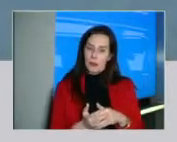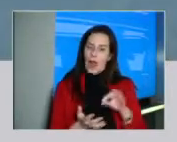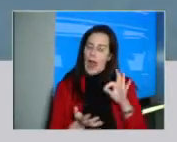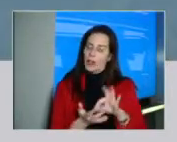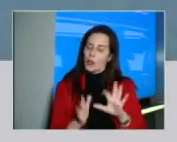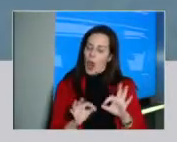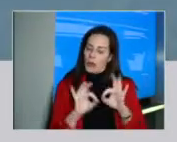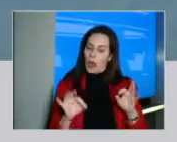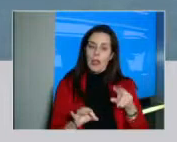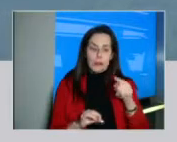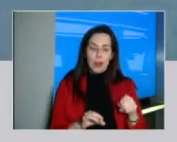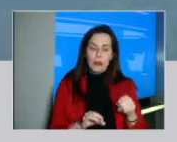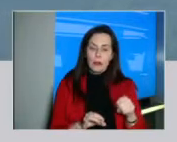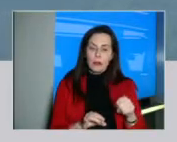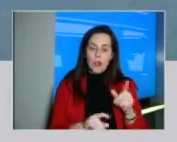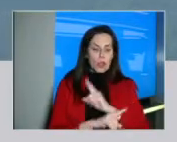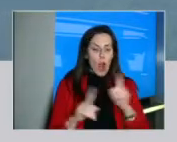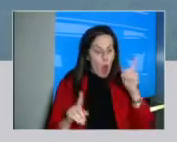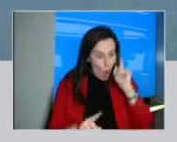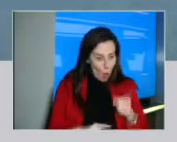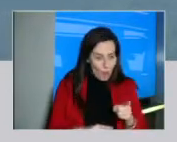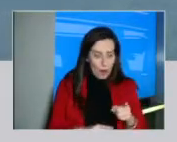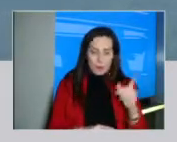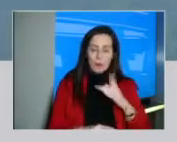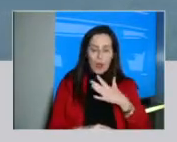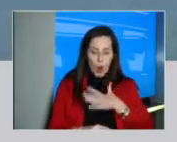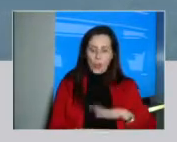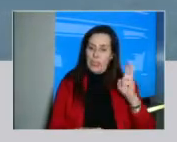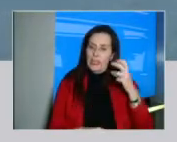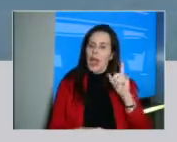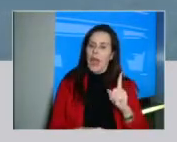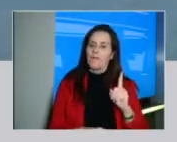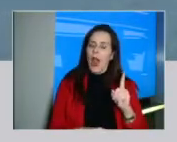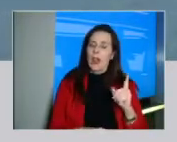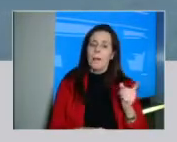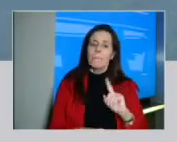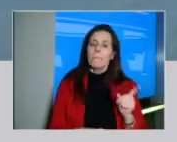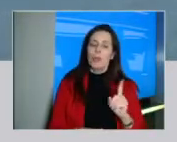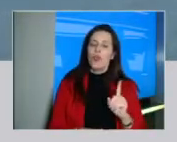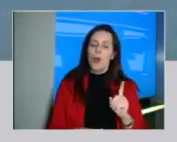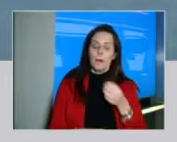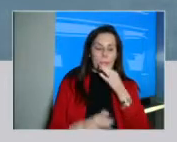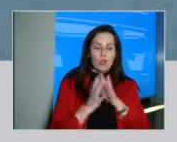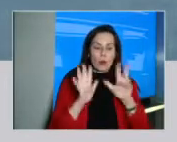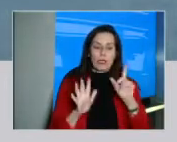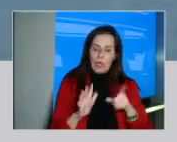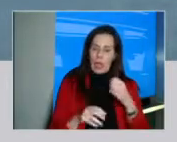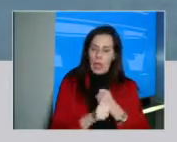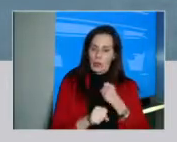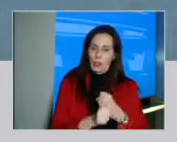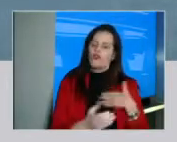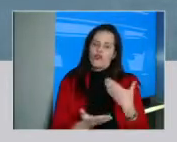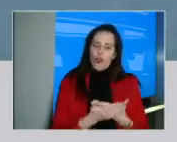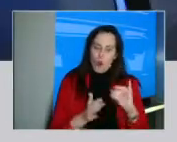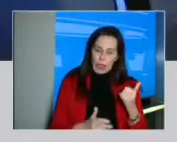הנקודת מוצא, תהיה אי-גיוס חובה, ומי שירצה יתגייס, אבל בכל מקרה מישהו בגיל 18 יצטרך לעשות שירות